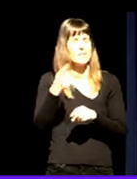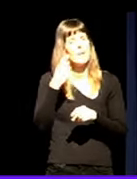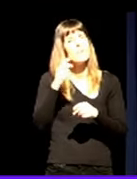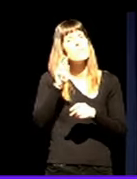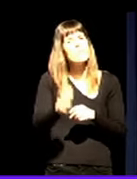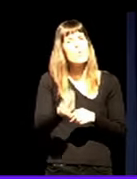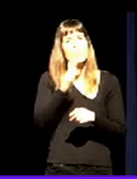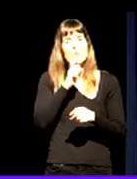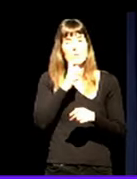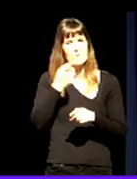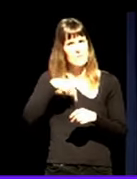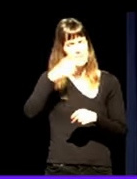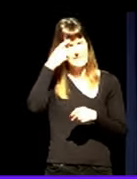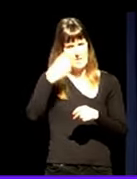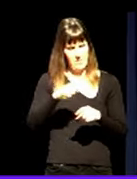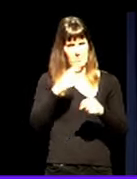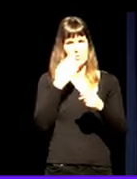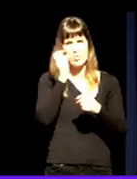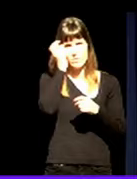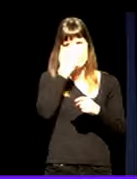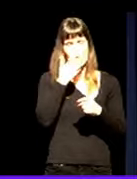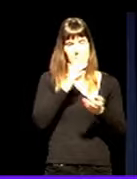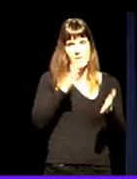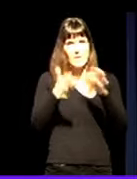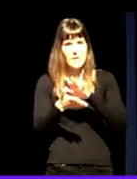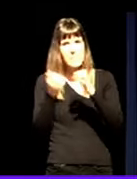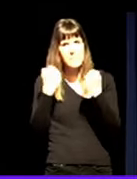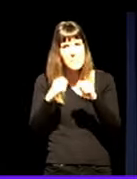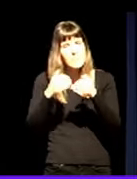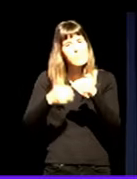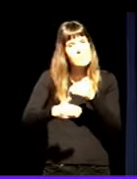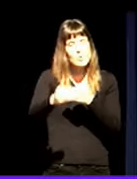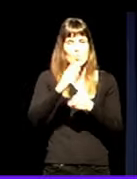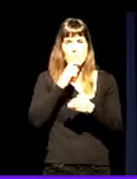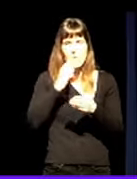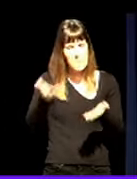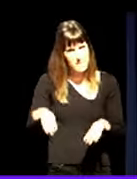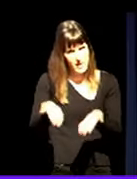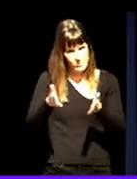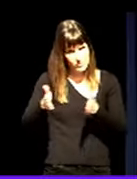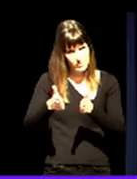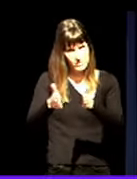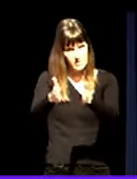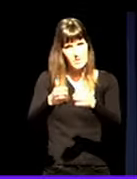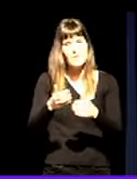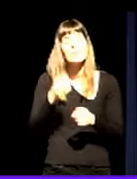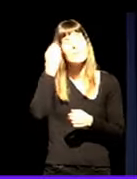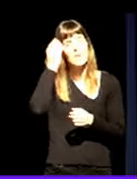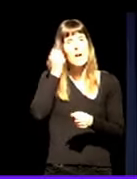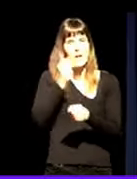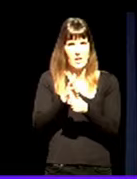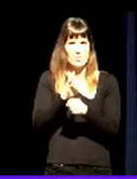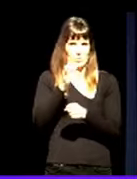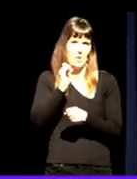Zebalak ibu horretanekinik, zer usatzerat guazen. Eta uste dut, erronkak medesin